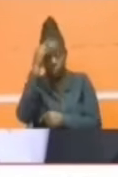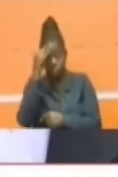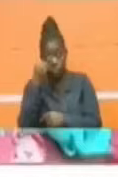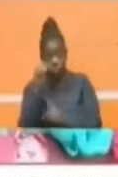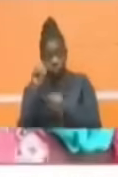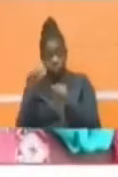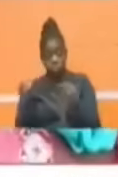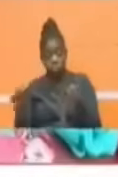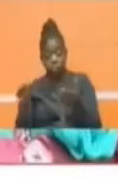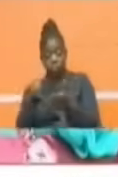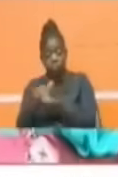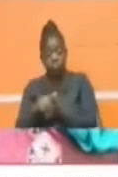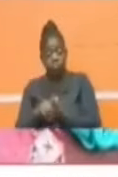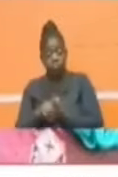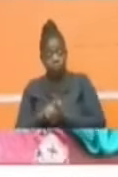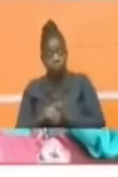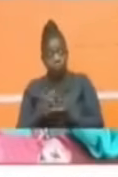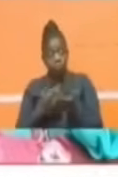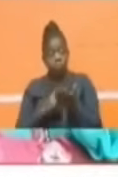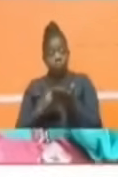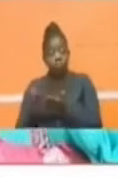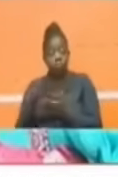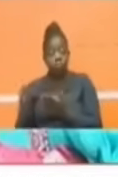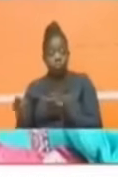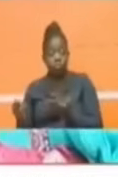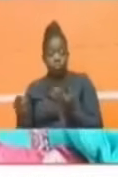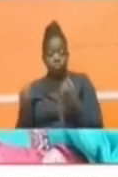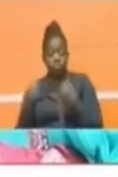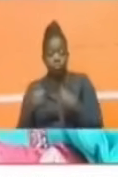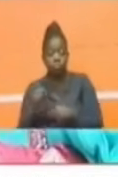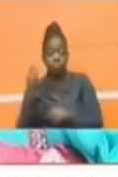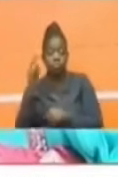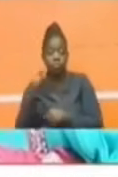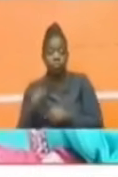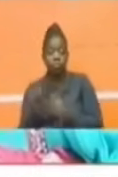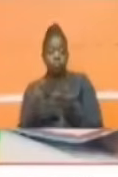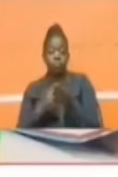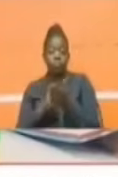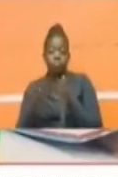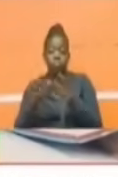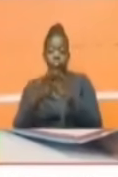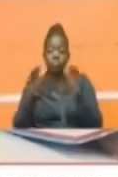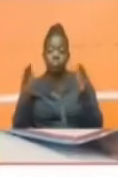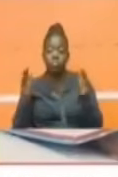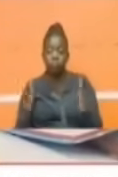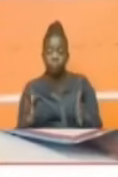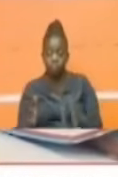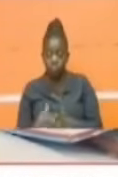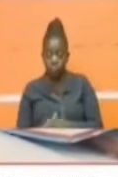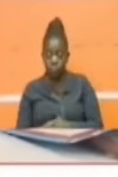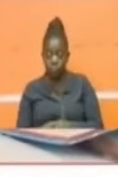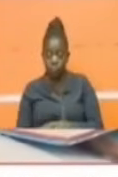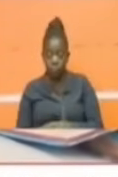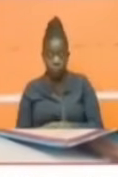basobola okugattibwa mu bufumbo obutukuvu nga bakoze kibasobozesa okutuuka ku mmeeza entukuvu. Kubanga